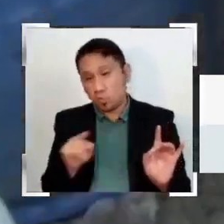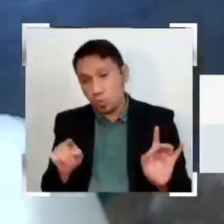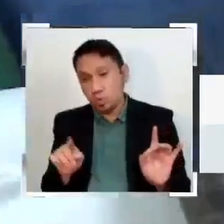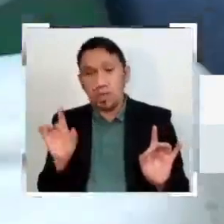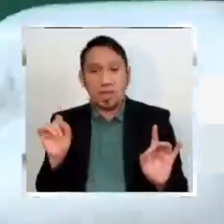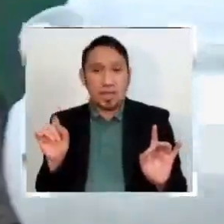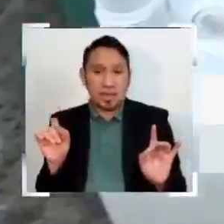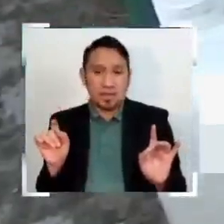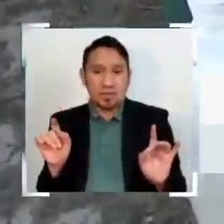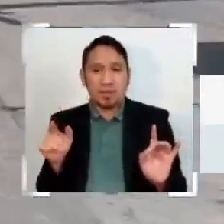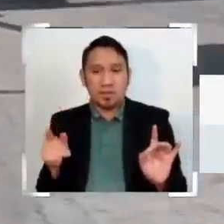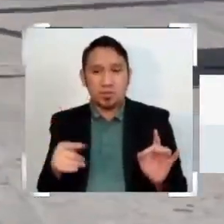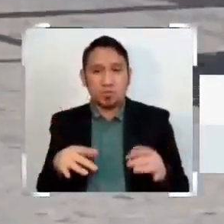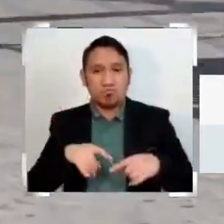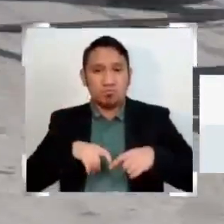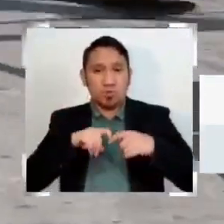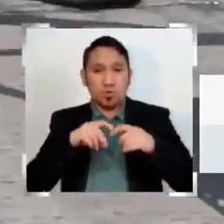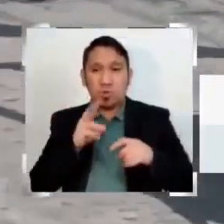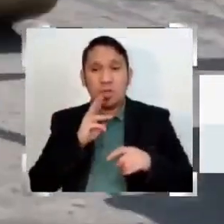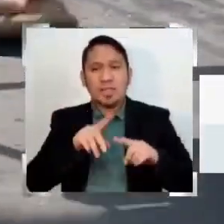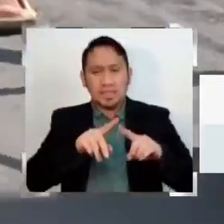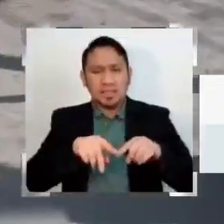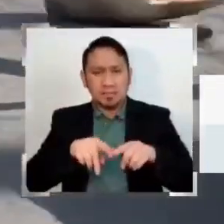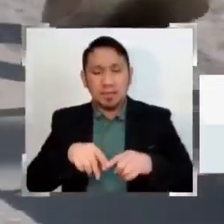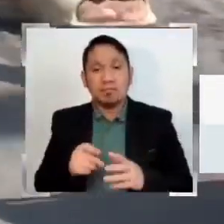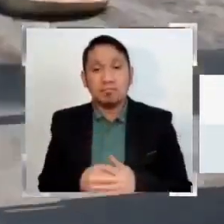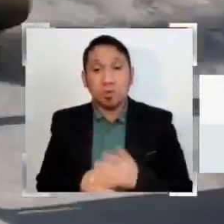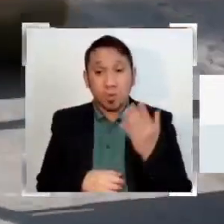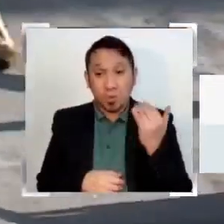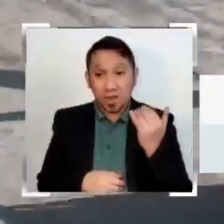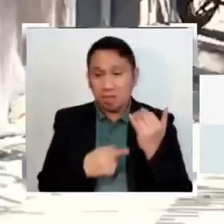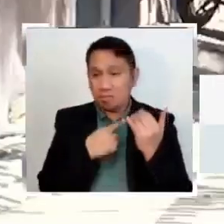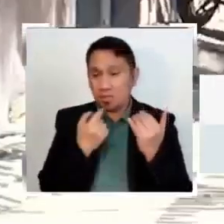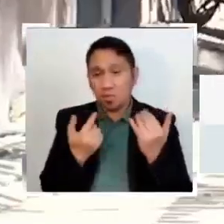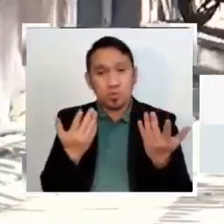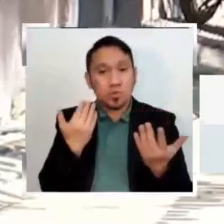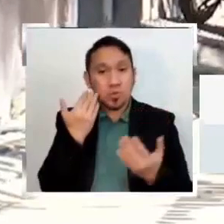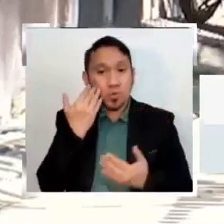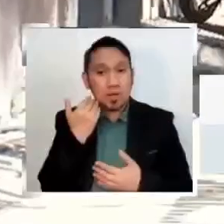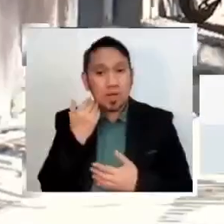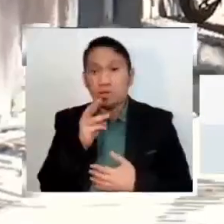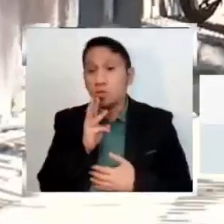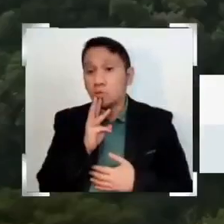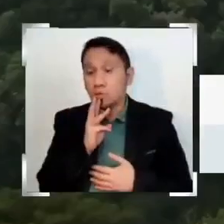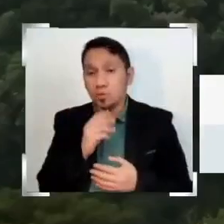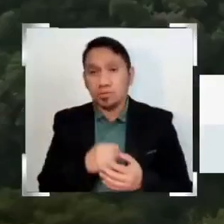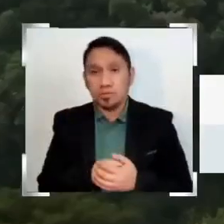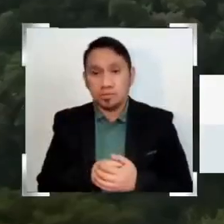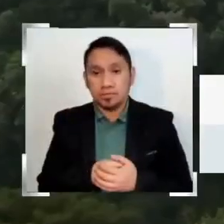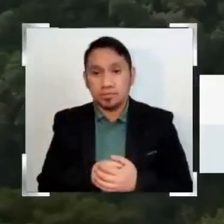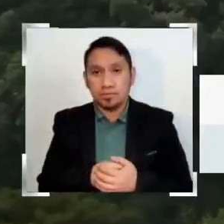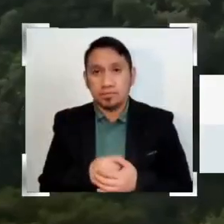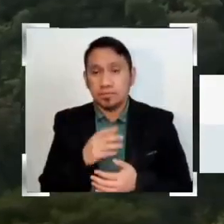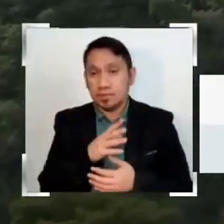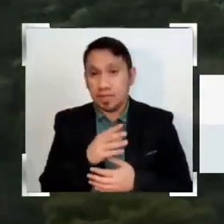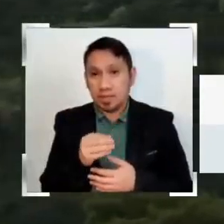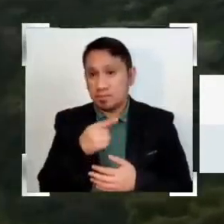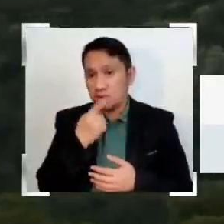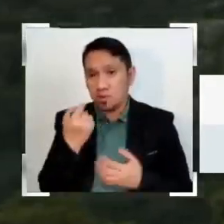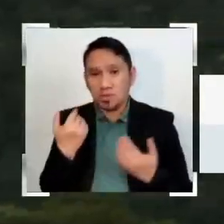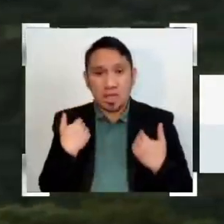lugar. Ayon sa Maynila, dahil pa rin ito sa mababang water production bunsod ng pagtaas ng turbidity o yung latak sa tubig na